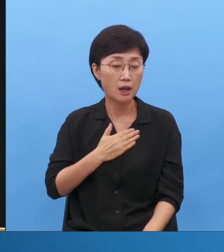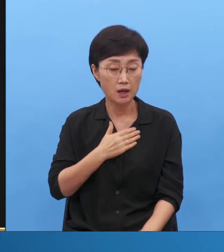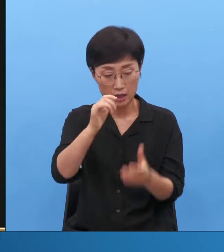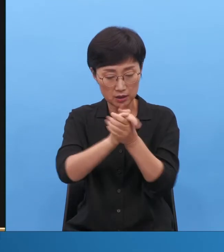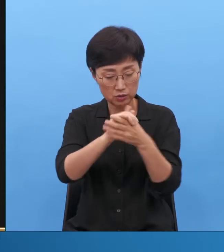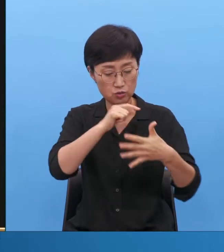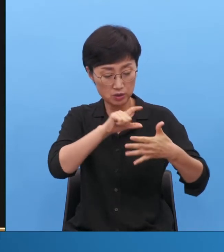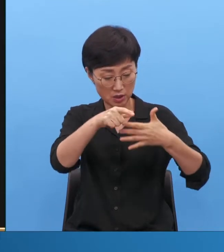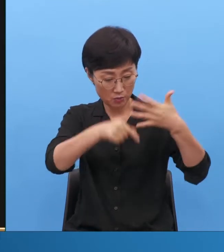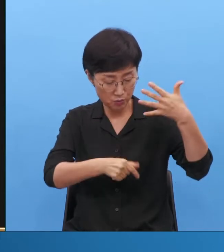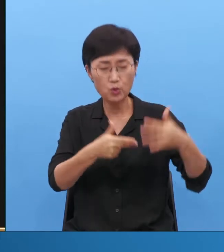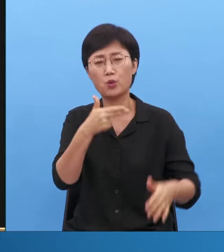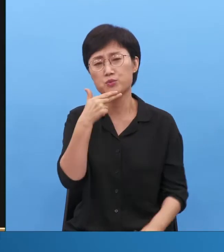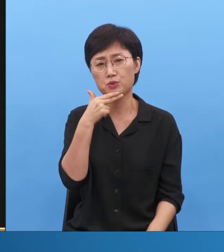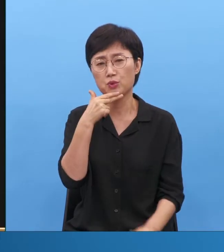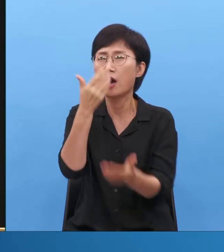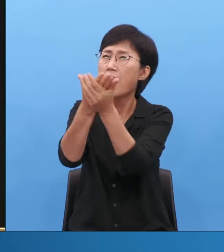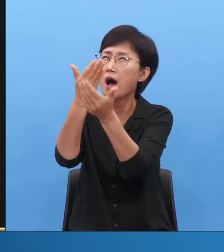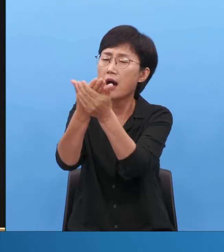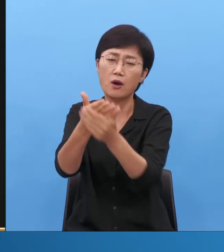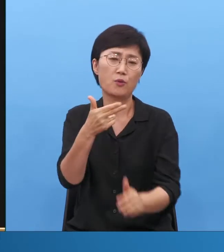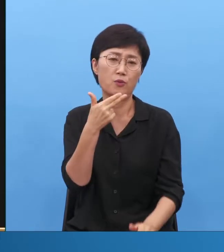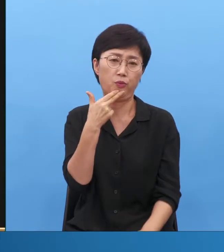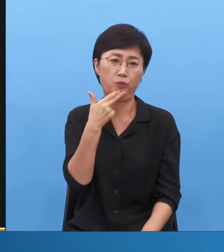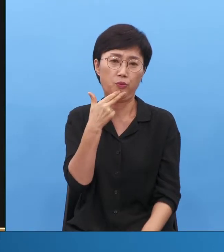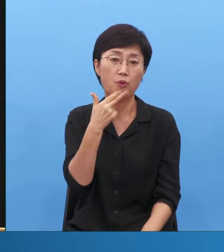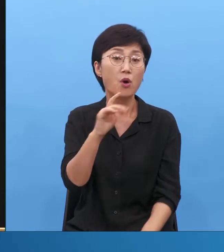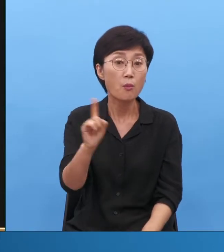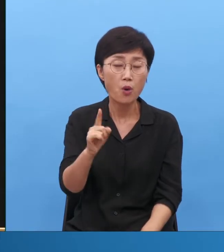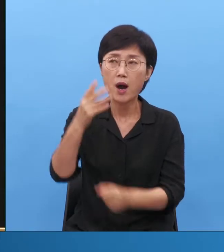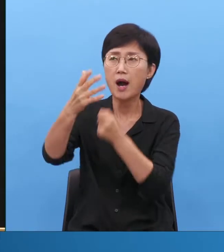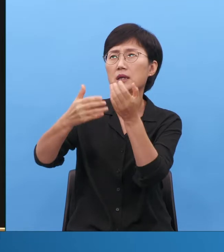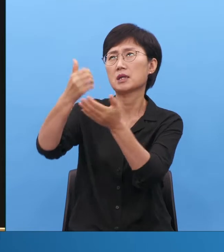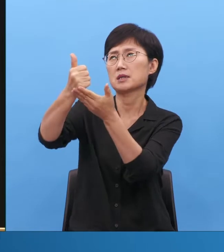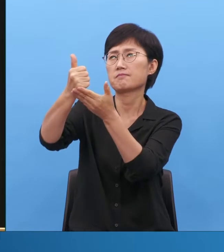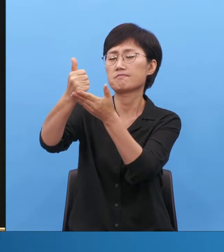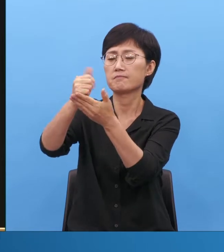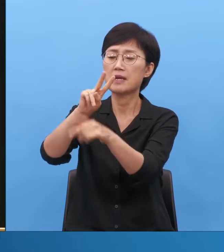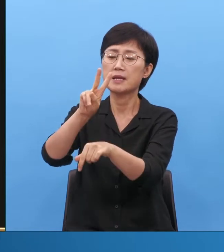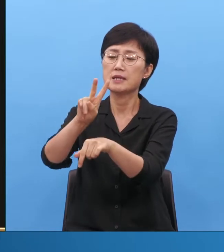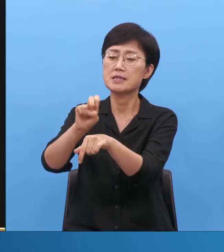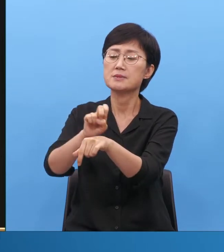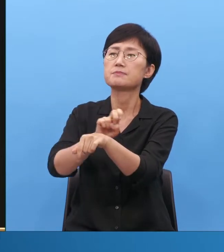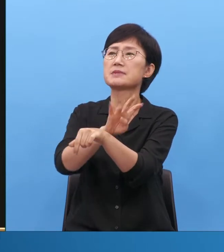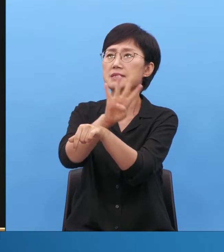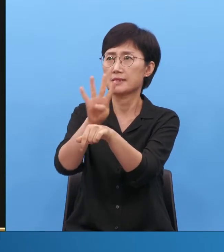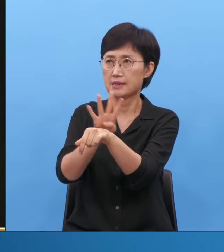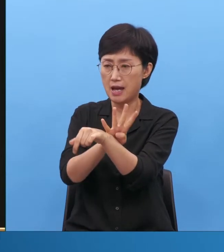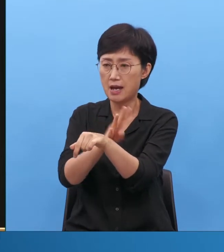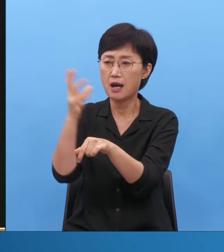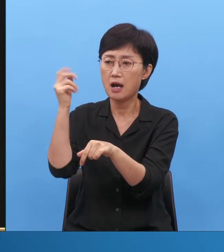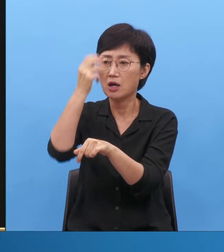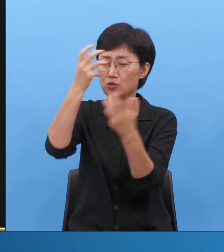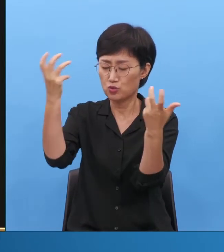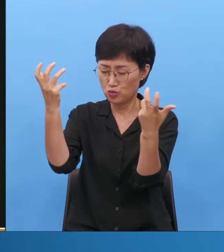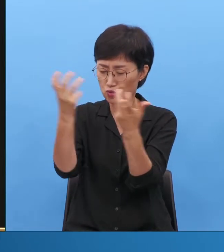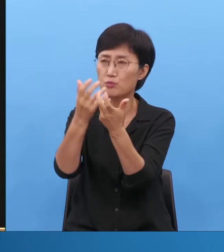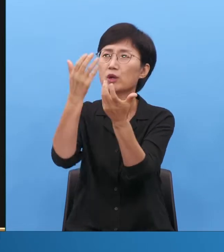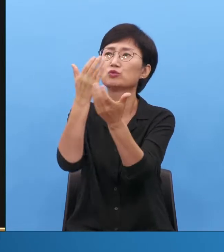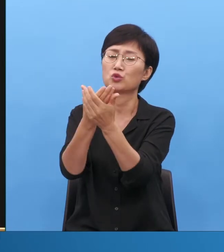제목 없습니다. 달라는 게 없습니다. 하나님 나에게 24시 성령의 충만함을